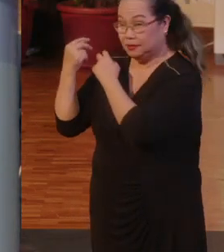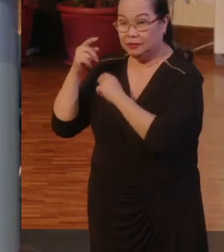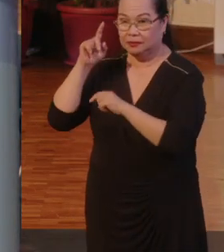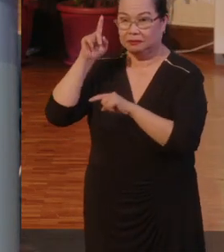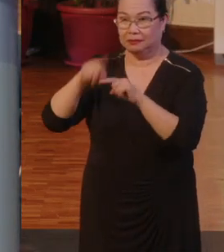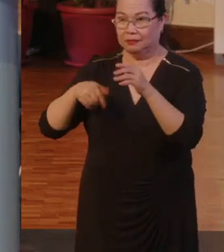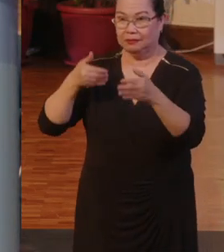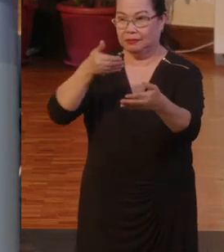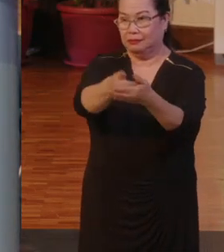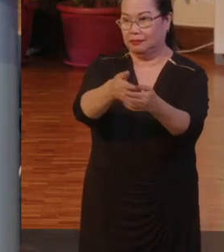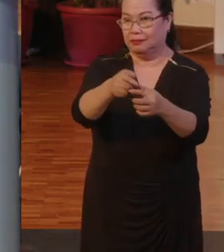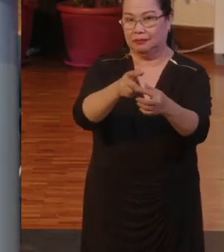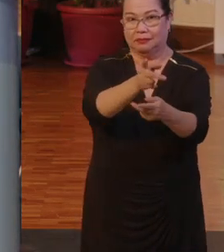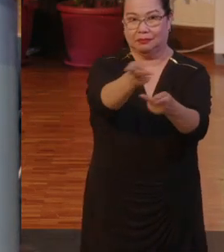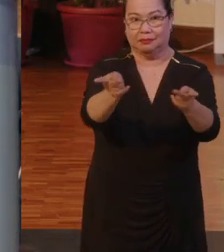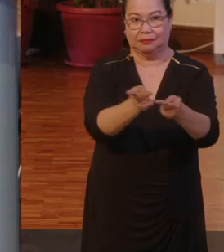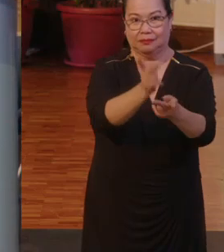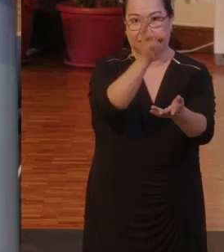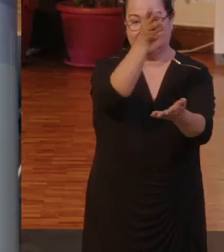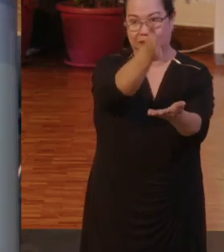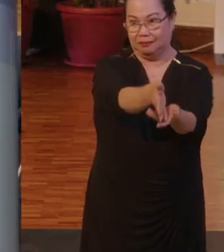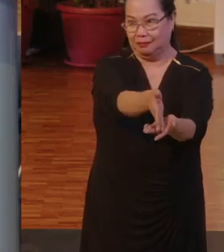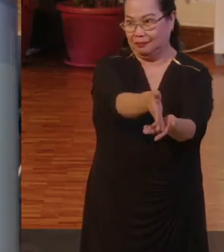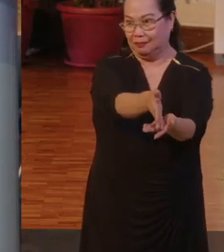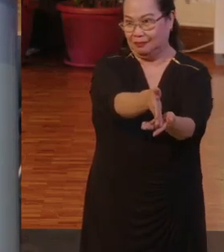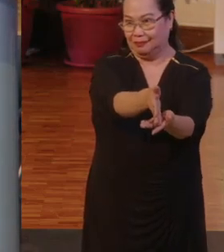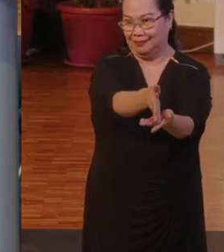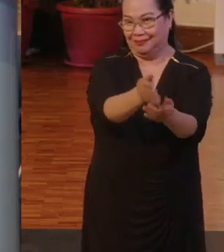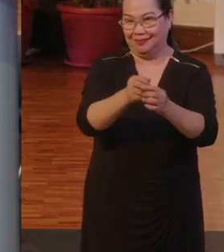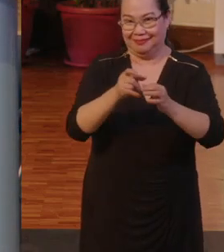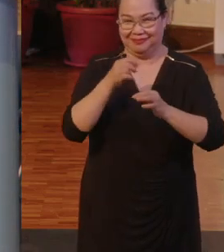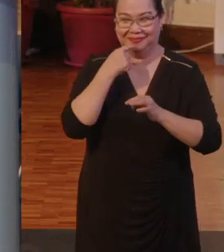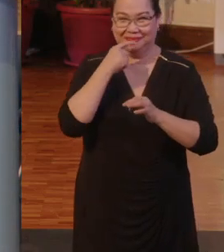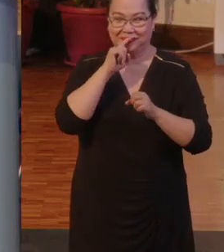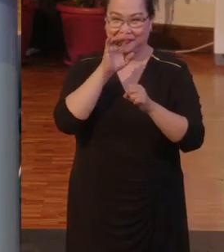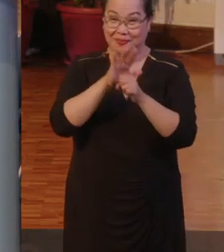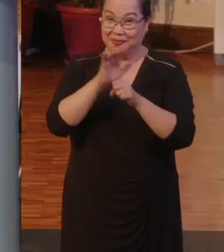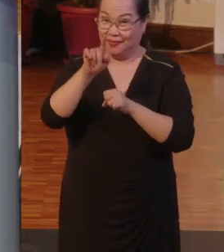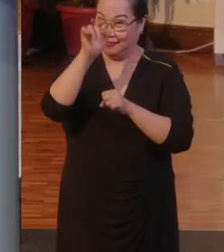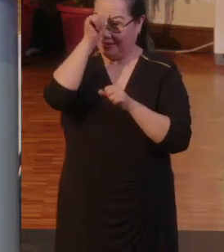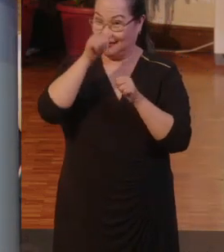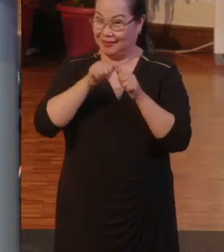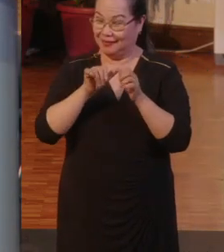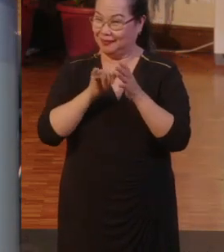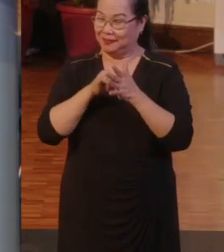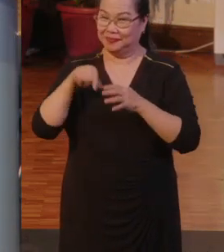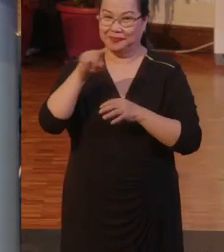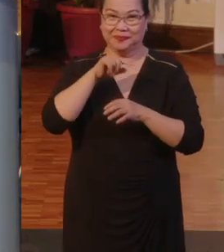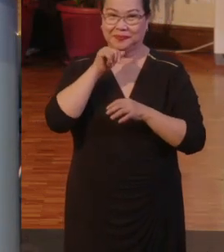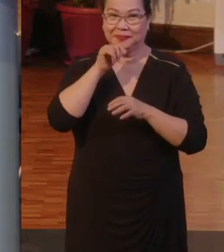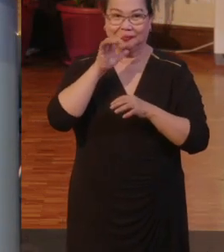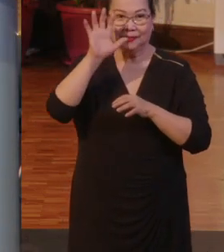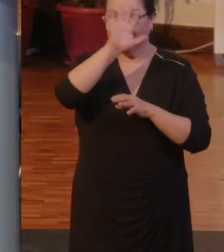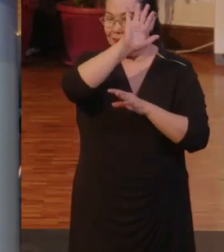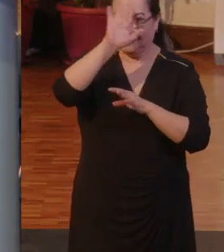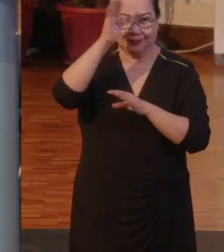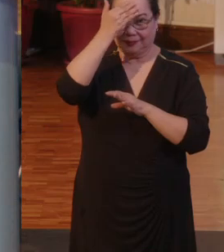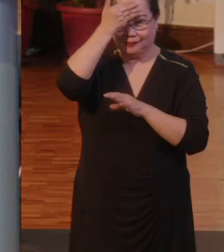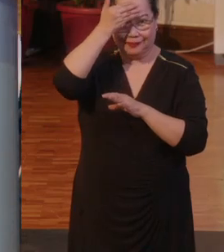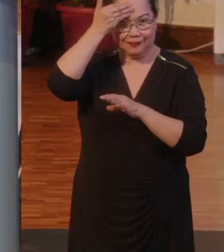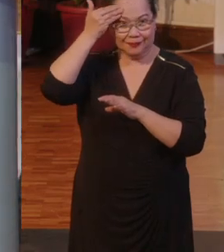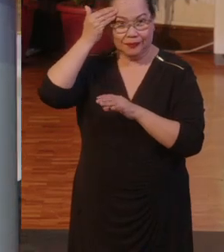hindi makararating sa paroroonan. Ito ay isang paalala na hindi natin dapat kalimutan ang